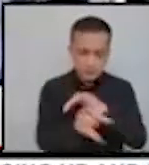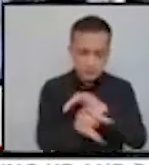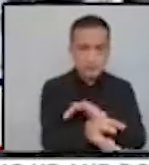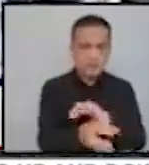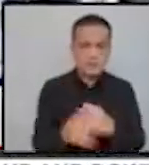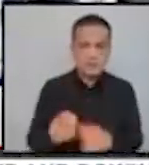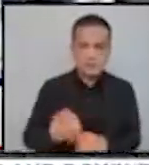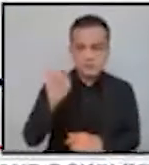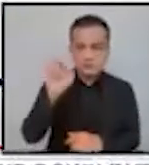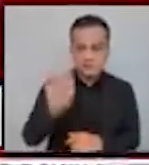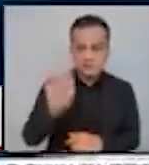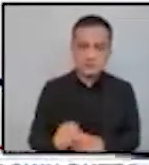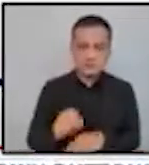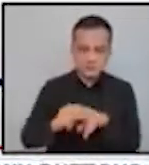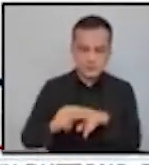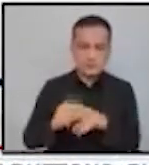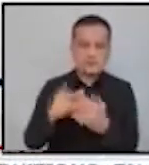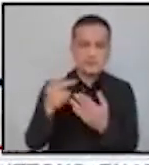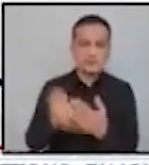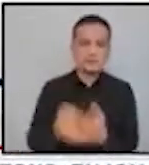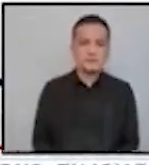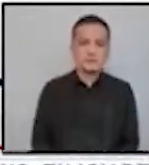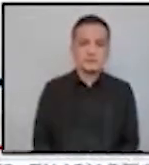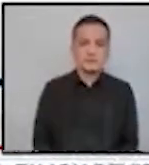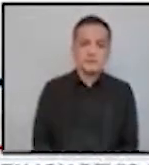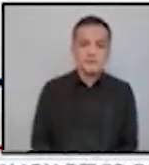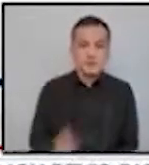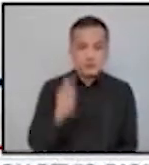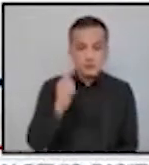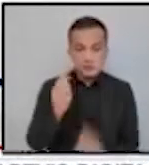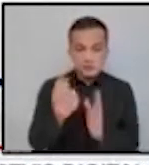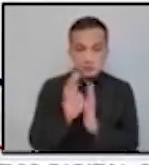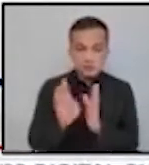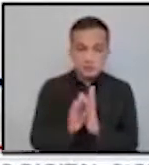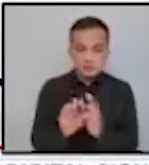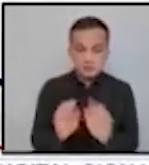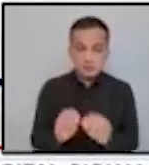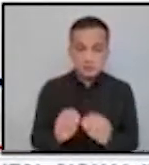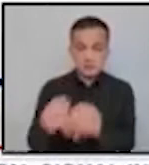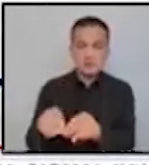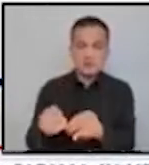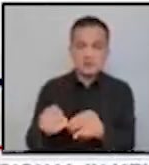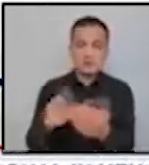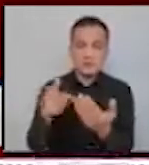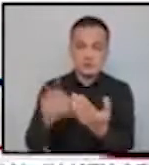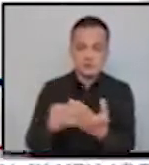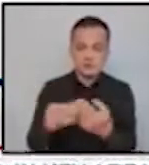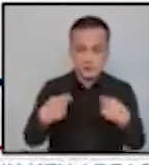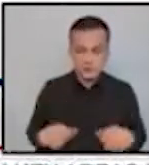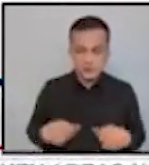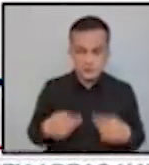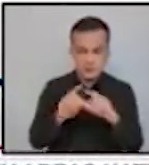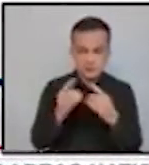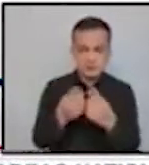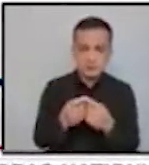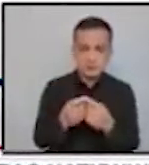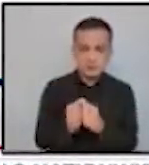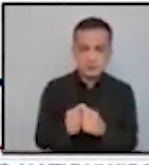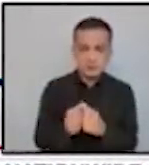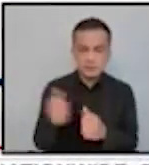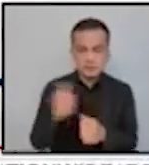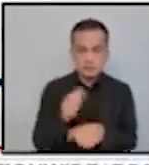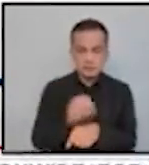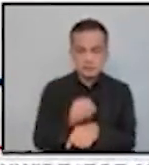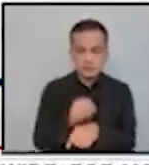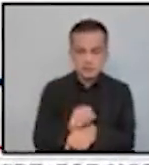Railway Commuter Project. Higit 20 bilyon ang mapupunta sa mga programa ng Health Department, kabilang allowance ng healthcare workers at dagdag